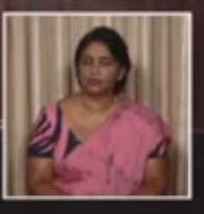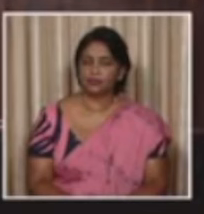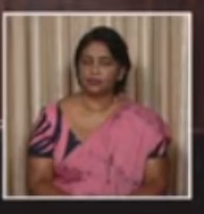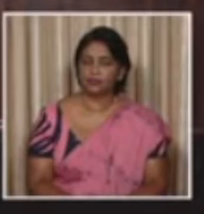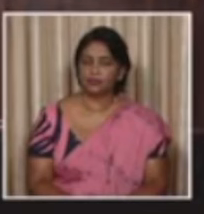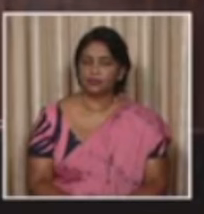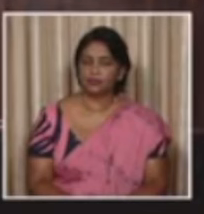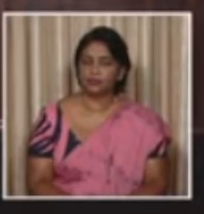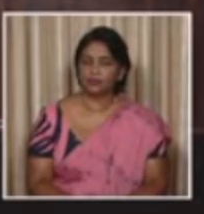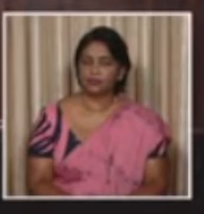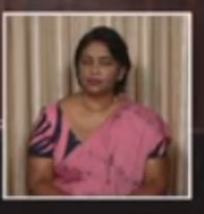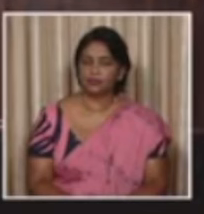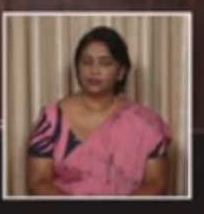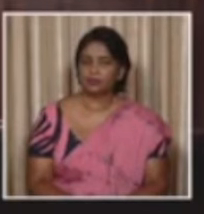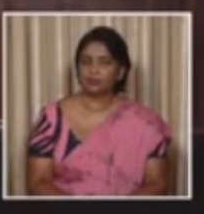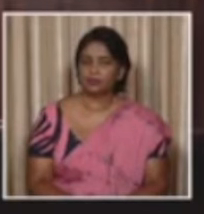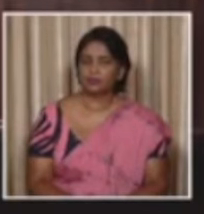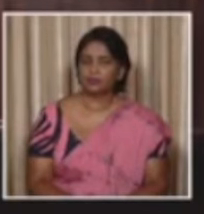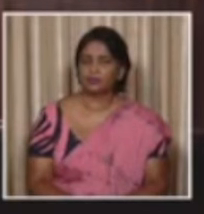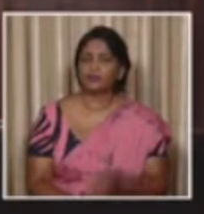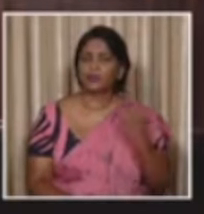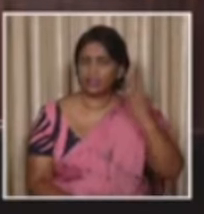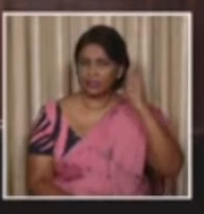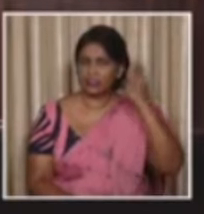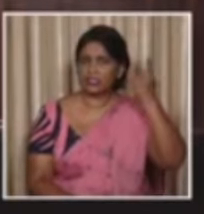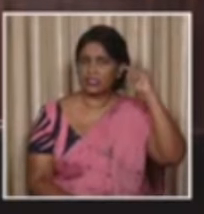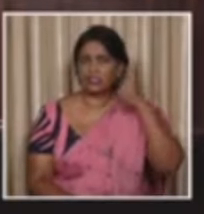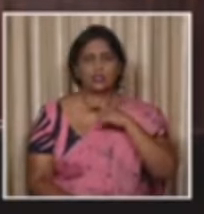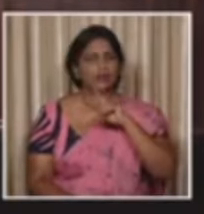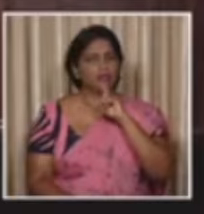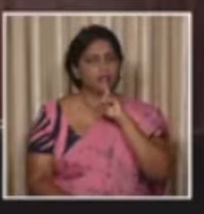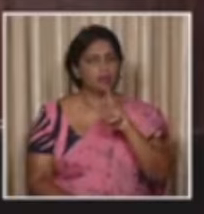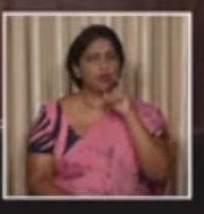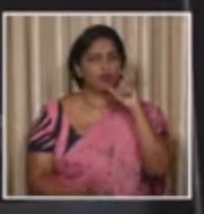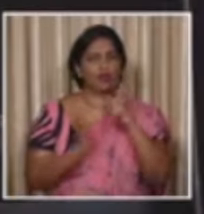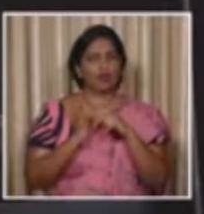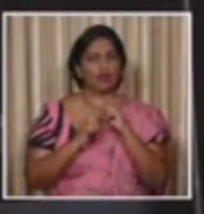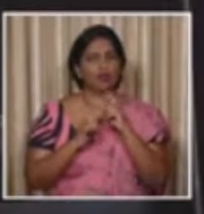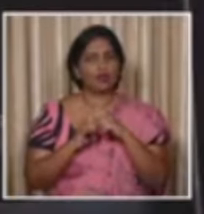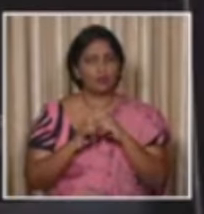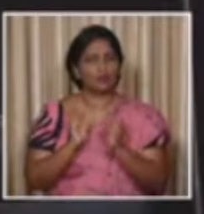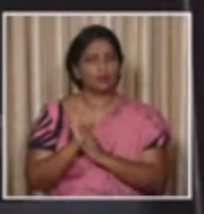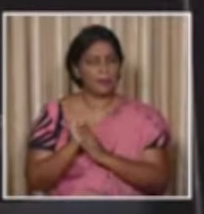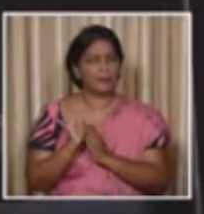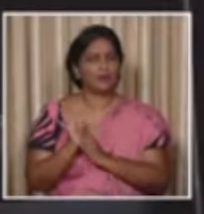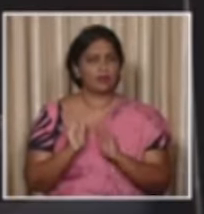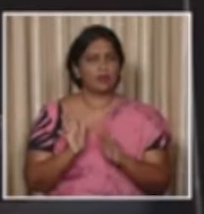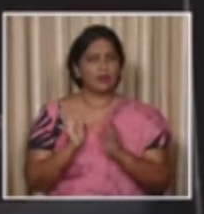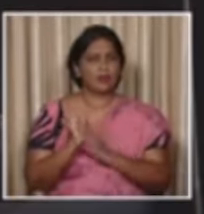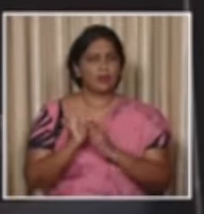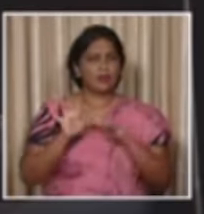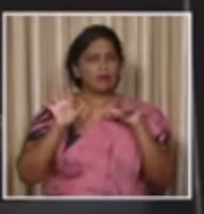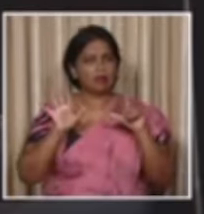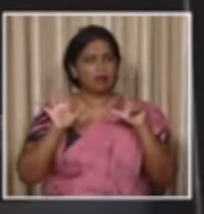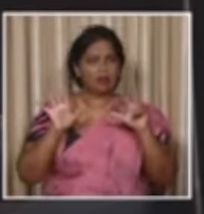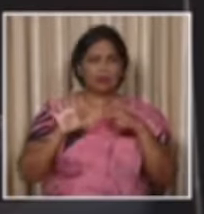නියෝජ්‍ය කතානායකතුමනි විශේෂයෙන් මම ඊයේත් මේ කාරණේ ඉස්මතු කරා කෝප් කමිටුවේ සමාජිකයෙක් ඉදිරියට. දැන් කෝප් කමිටුවේ සමාජිකයෝ 7ක්ද